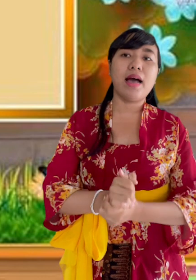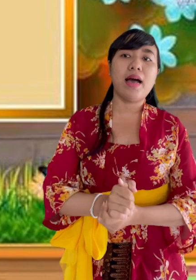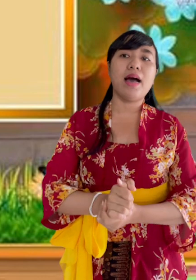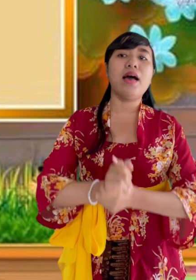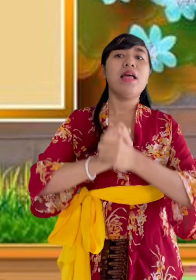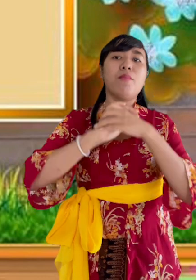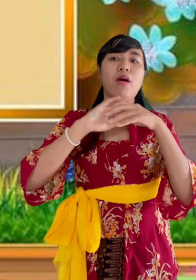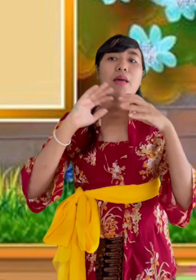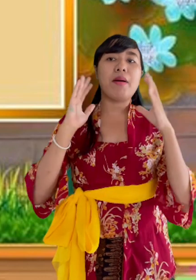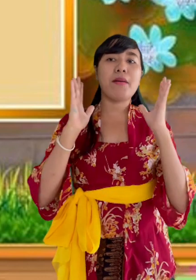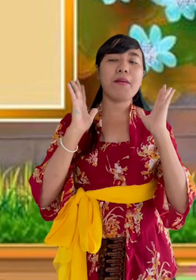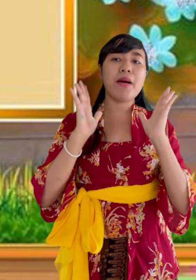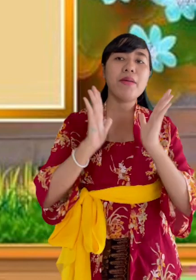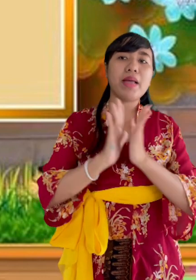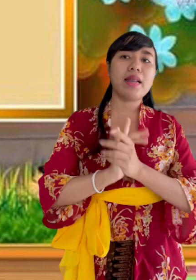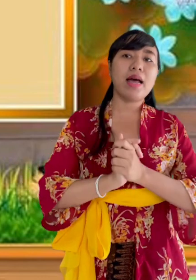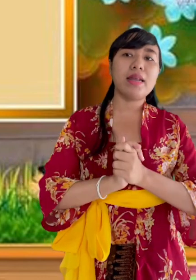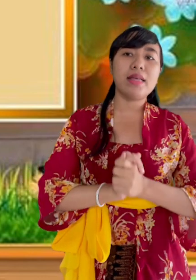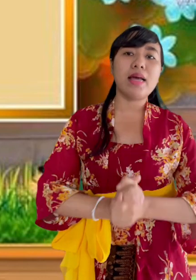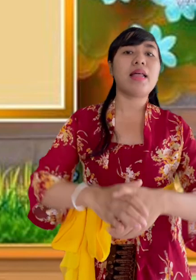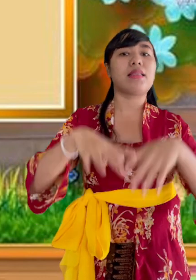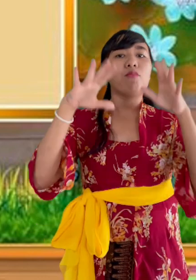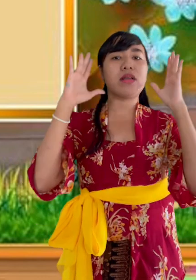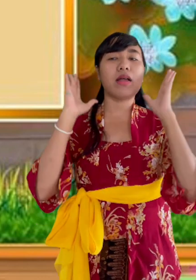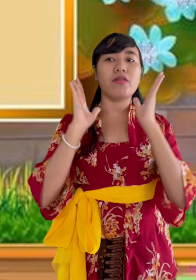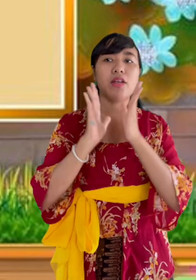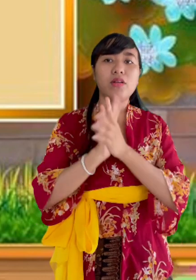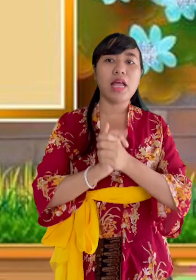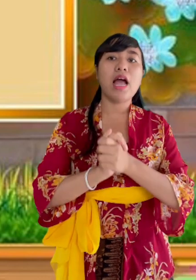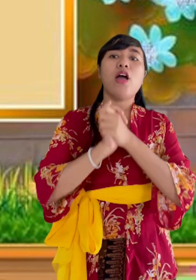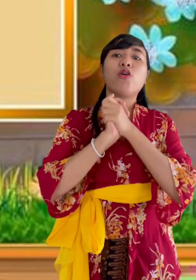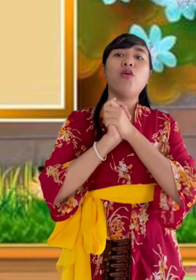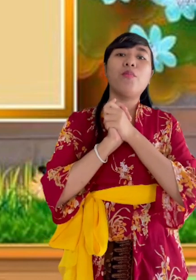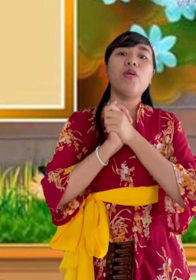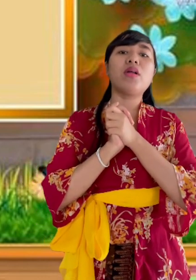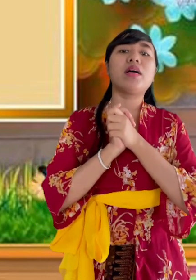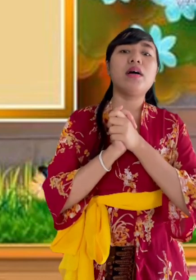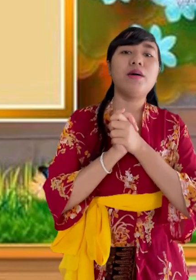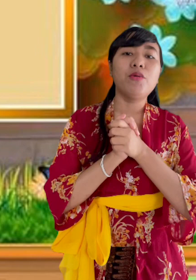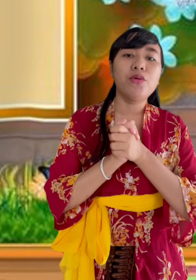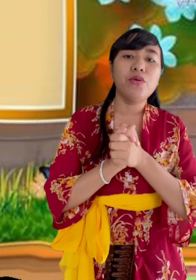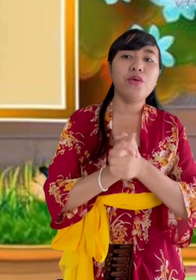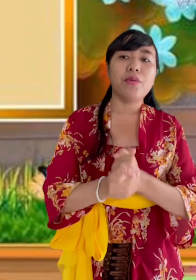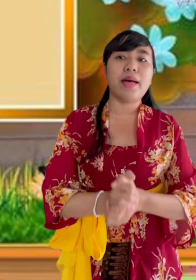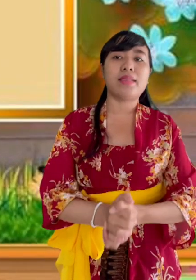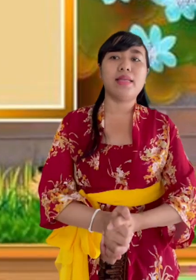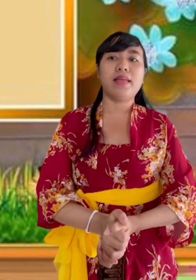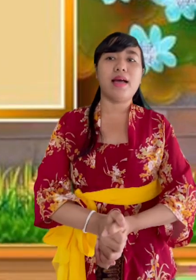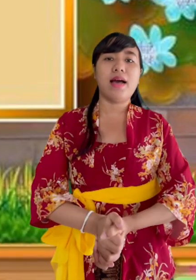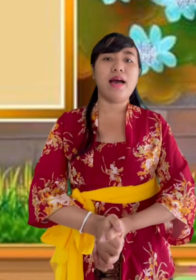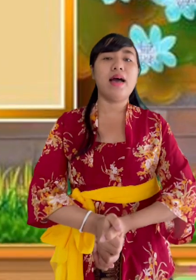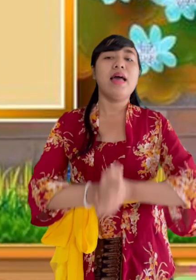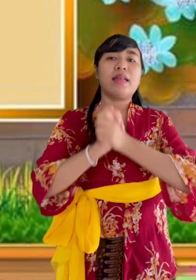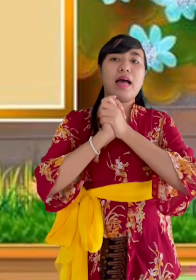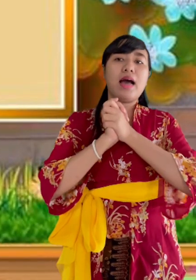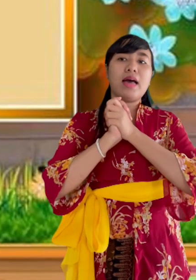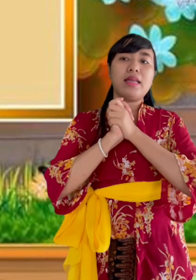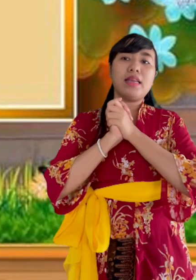papanya. Boleh mama papa bimbing anak-anaknya, nanti buatkan videonya, kumpul ke Bu Guru Martin ya.